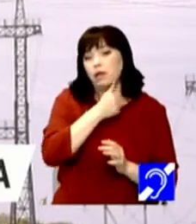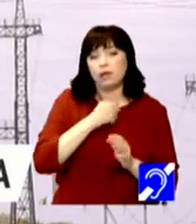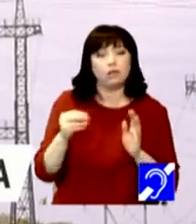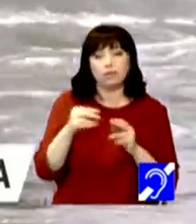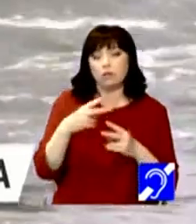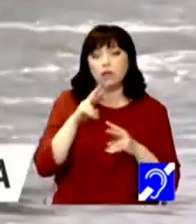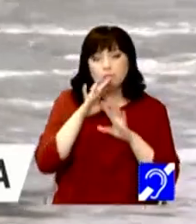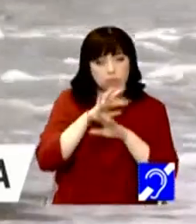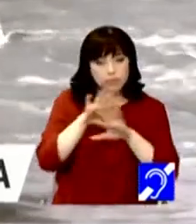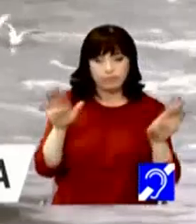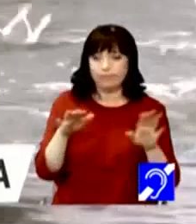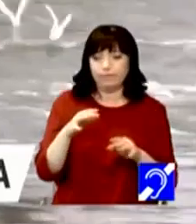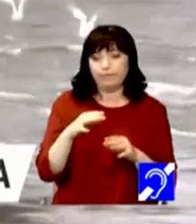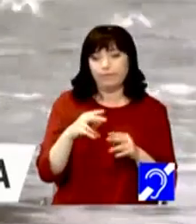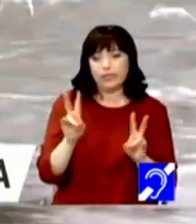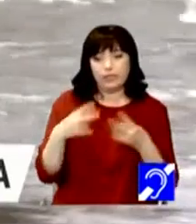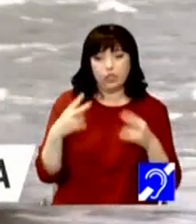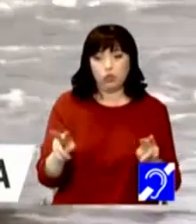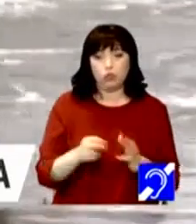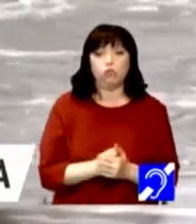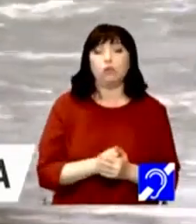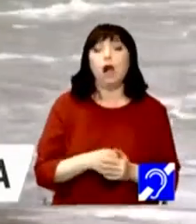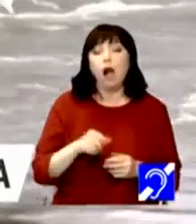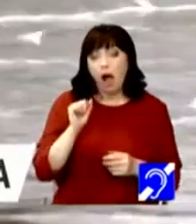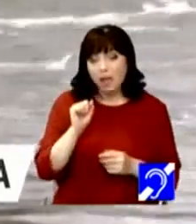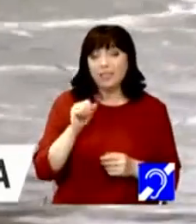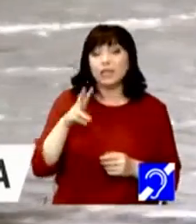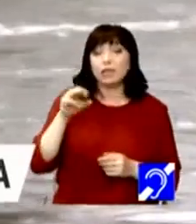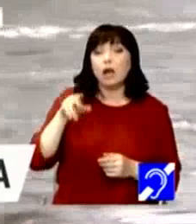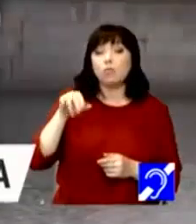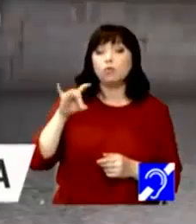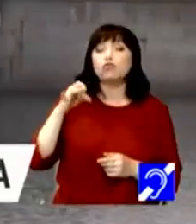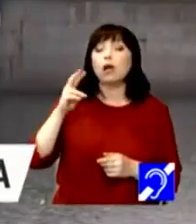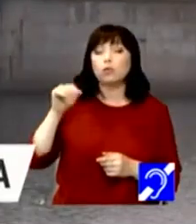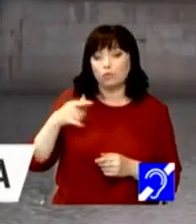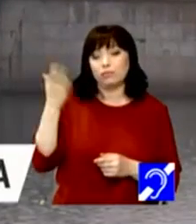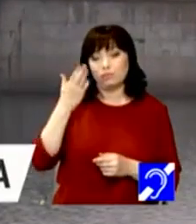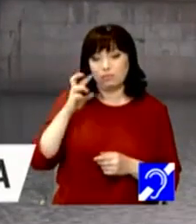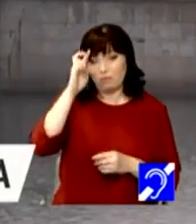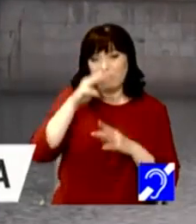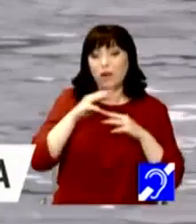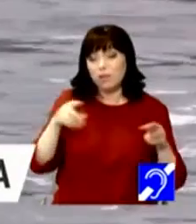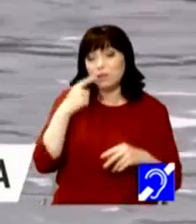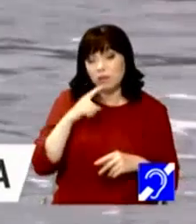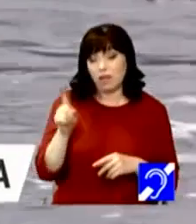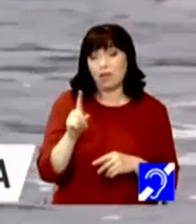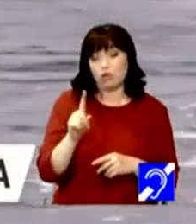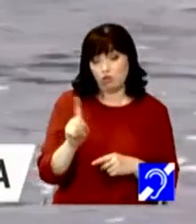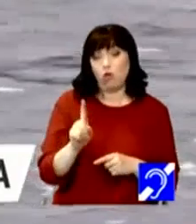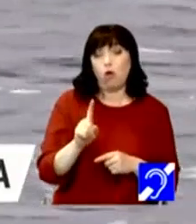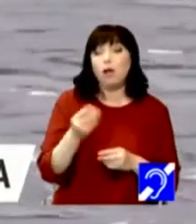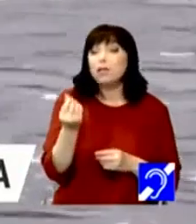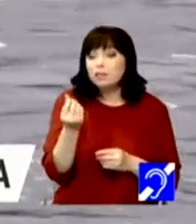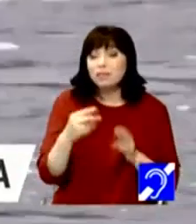este secret comercial și nu poate fi divulgat. Anastasia Taburceanu, purtătorul de cuvânt al guvernului, a declarat pentru TVR Moldova